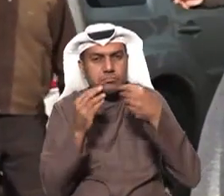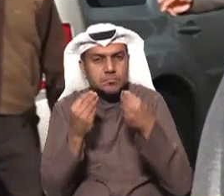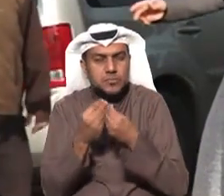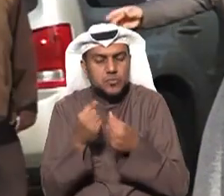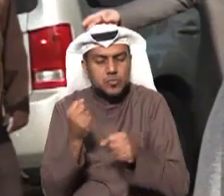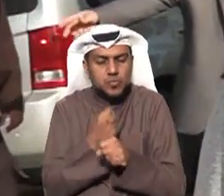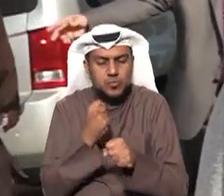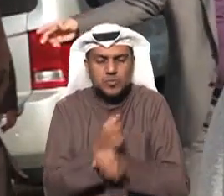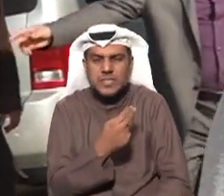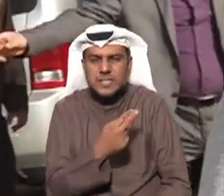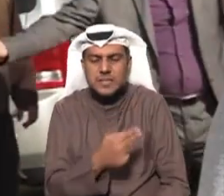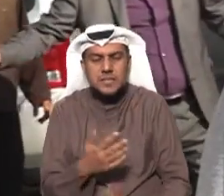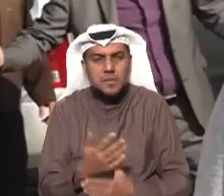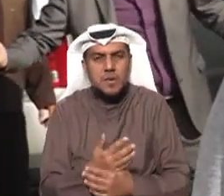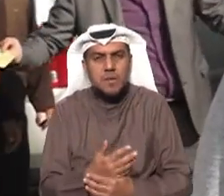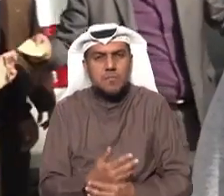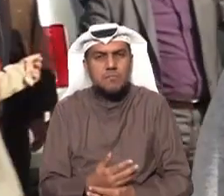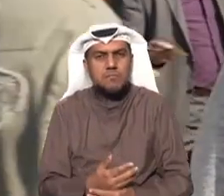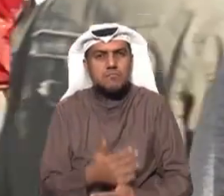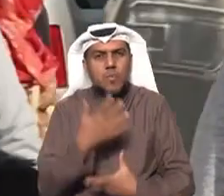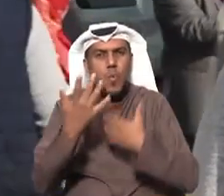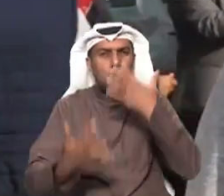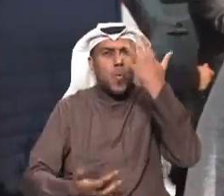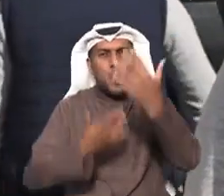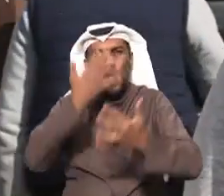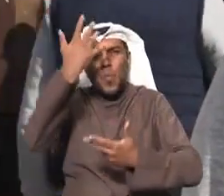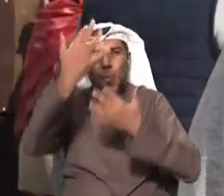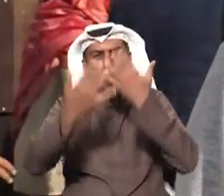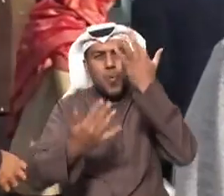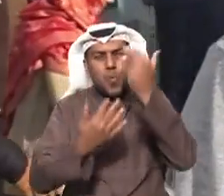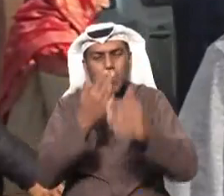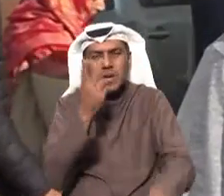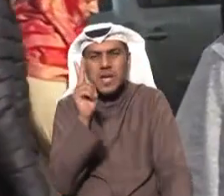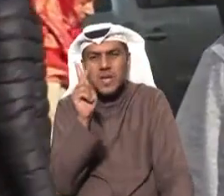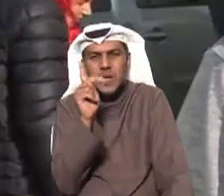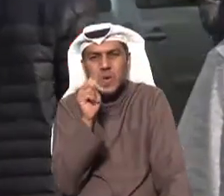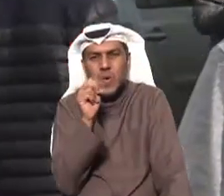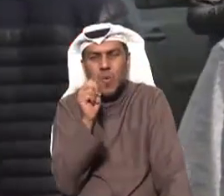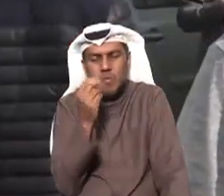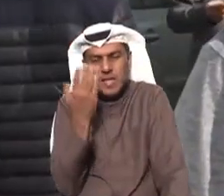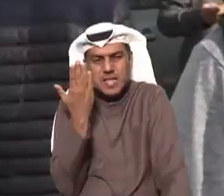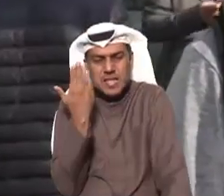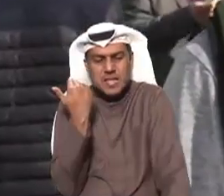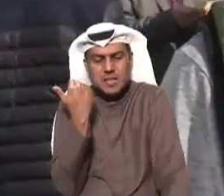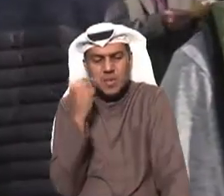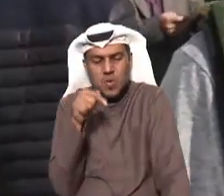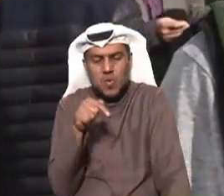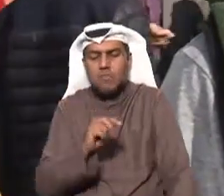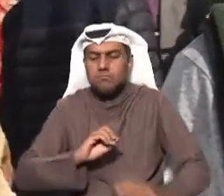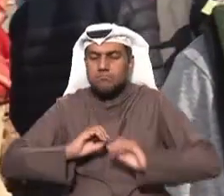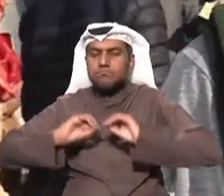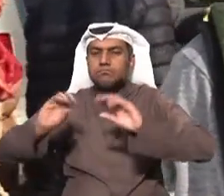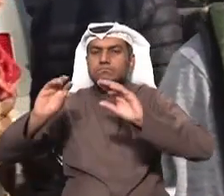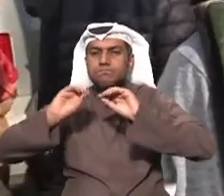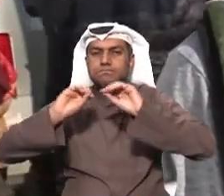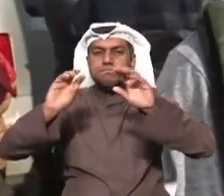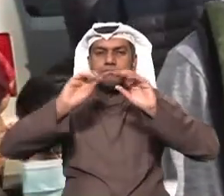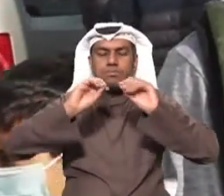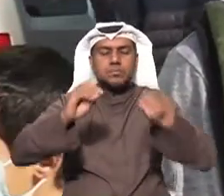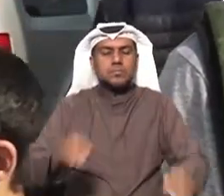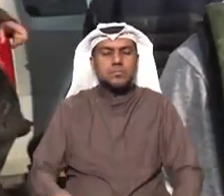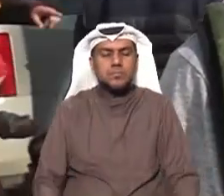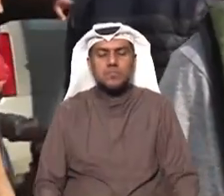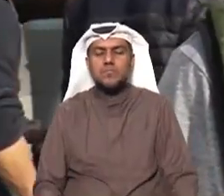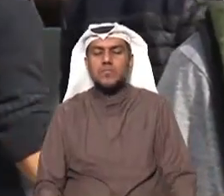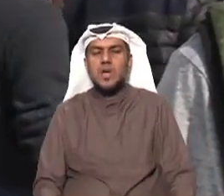المنيا الذي تعرض لحادثة الاحتراق قبل يومين. نقوم اليوم بتوزيع المساهمات والمساعدات